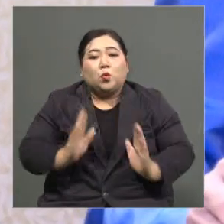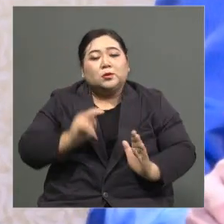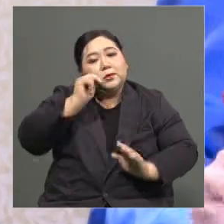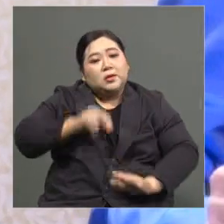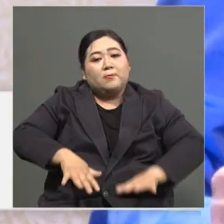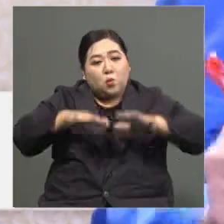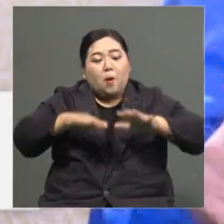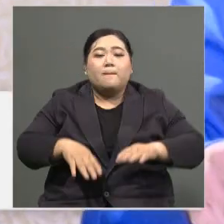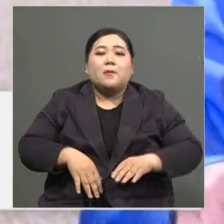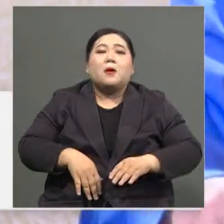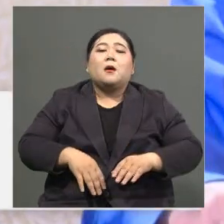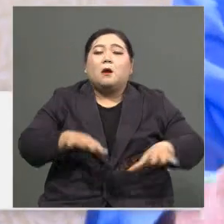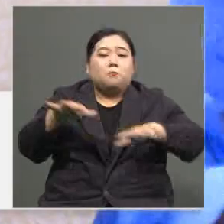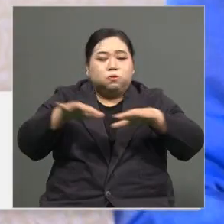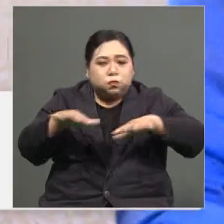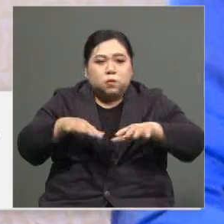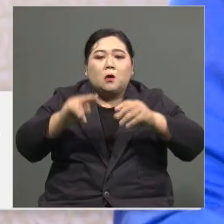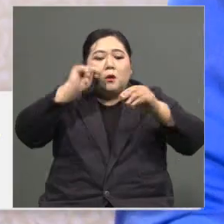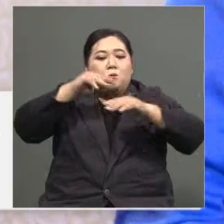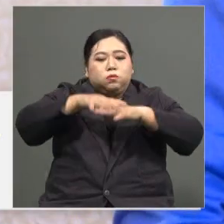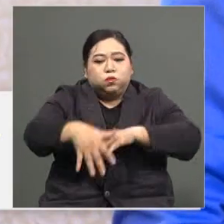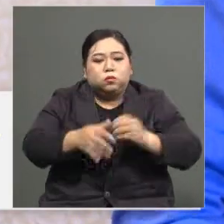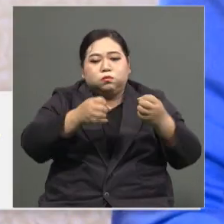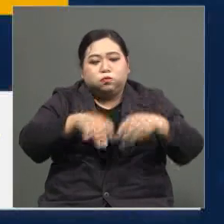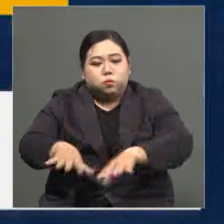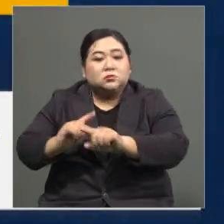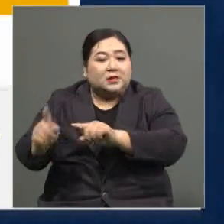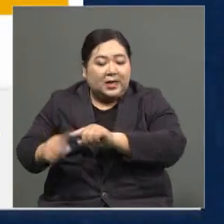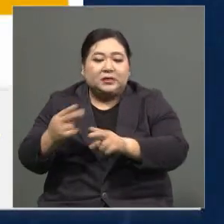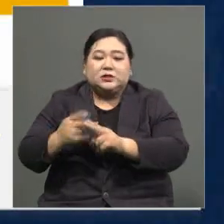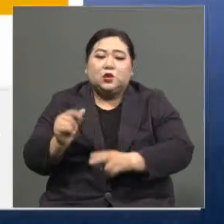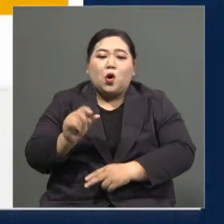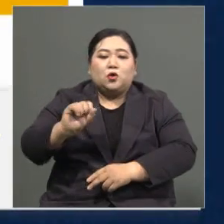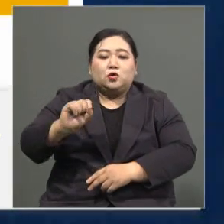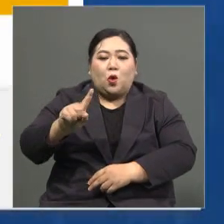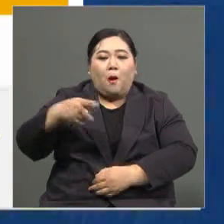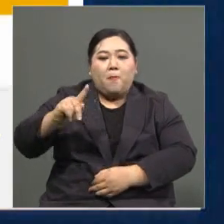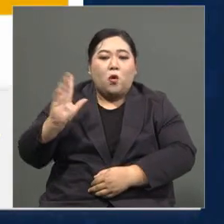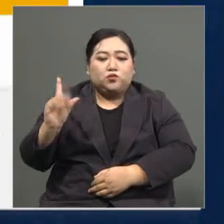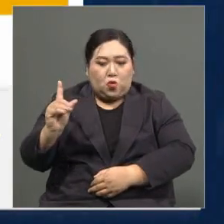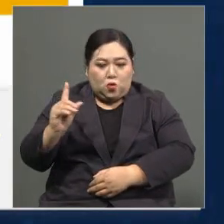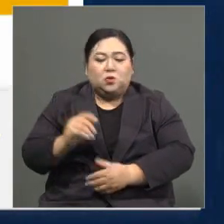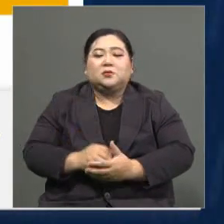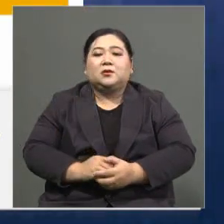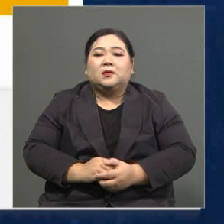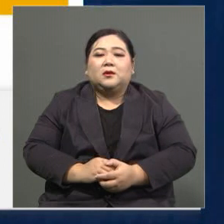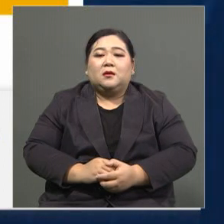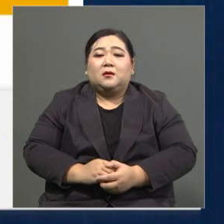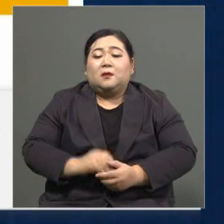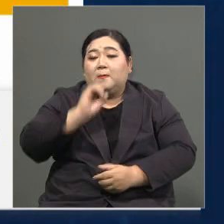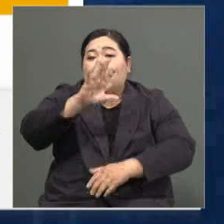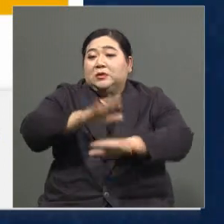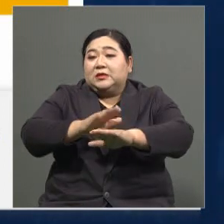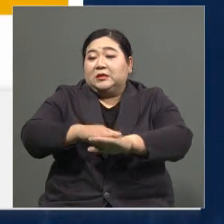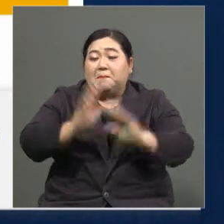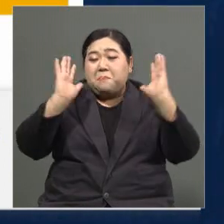วาตภัยและดินโคลนถล่มหรือสปชนะครับบอกว่าทางหลังจากที่สปชเนี่ยประกาศตืเนฝนตกหนักบริเวณ